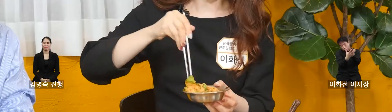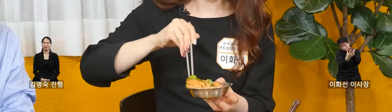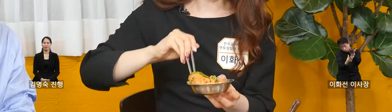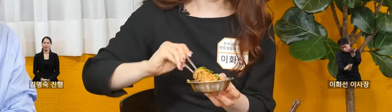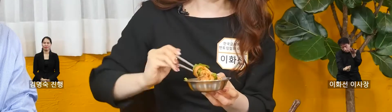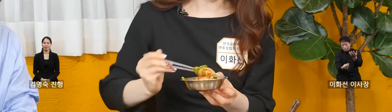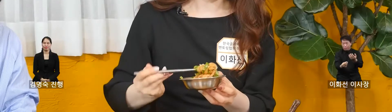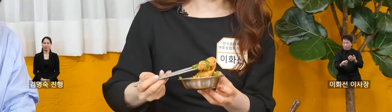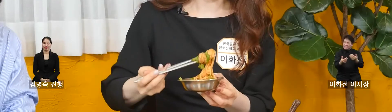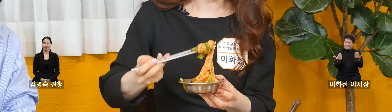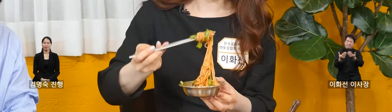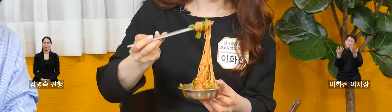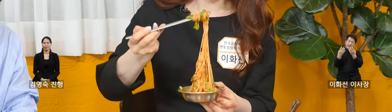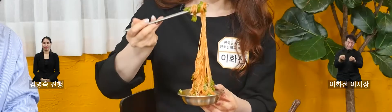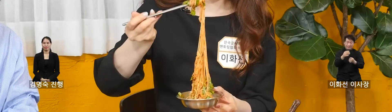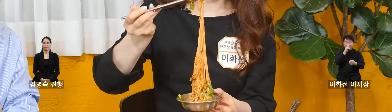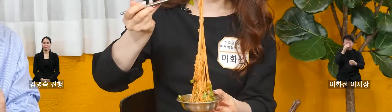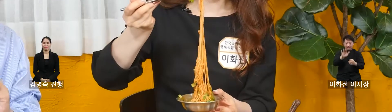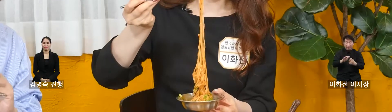참 번거로운데